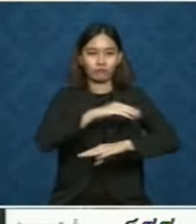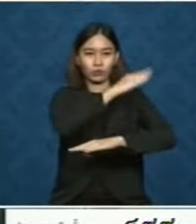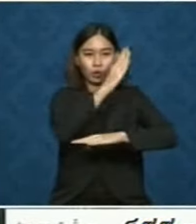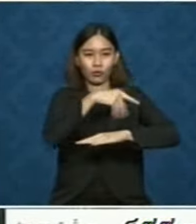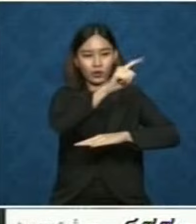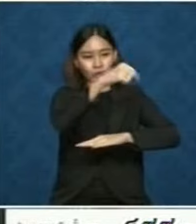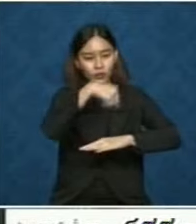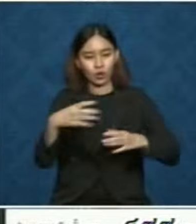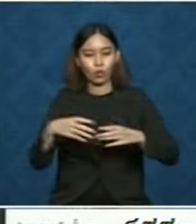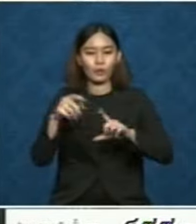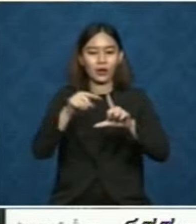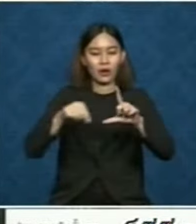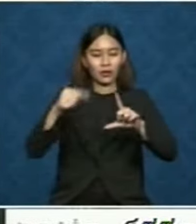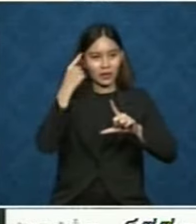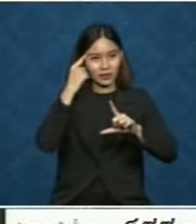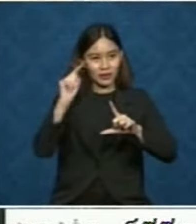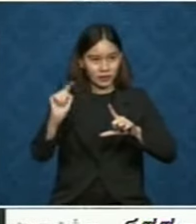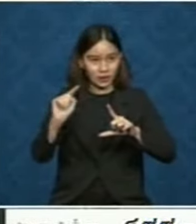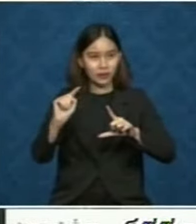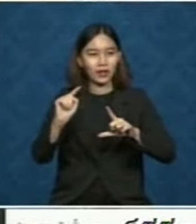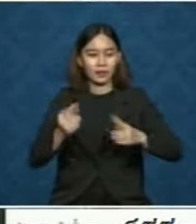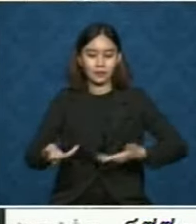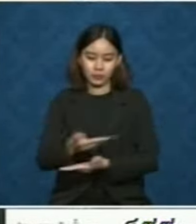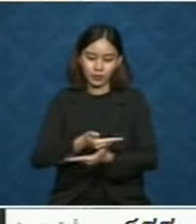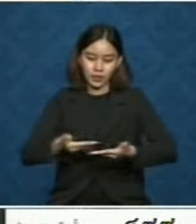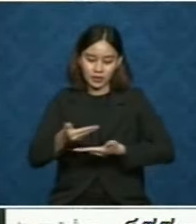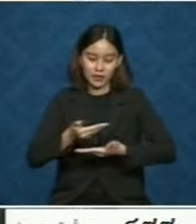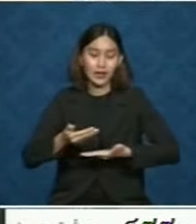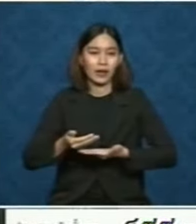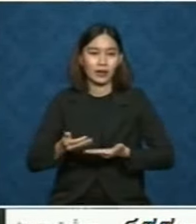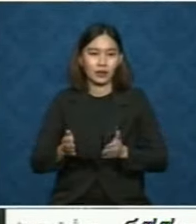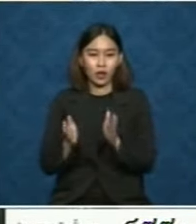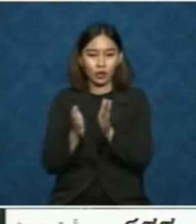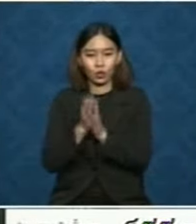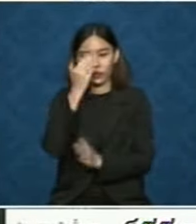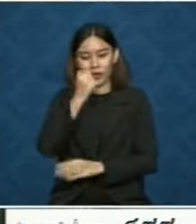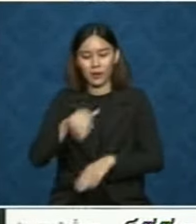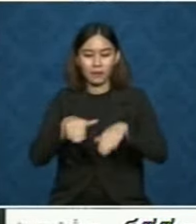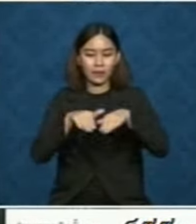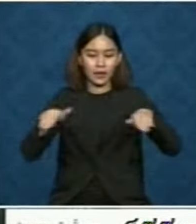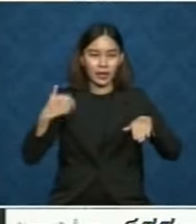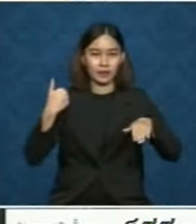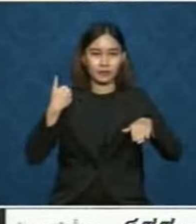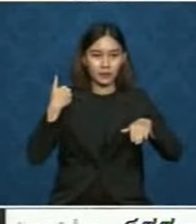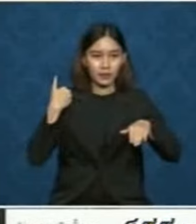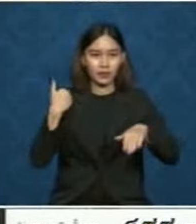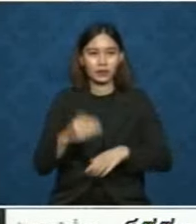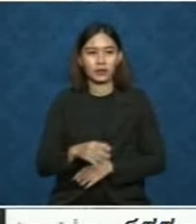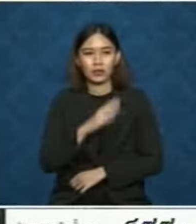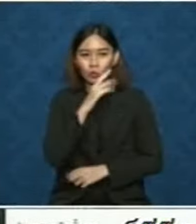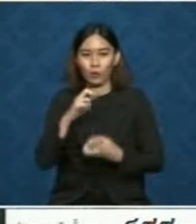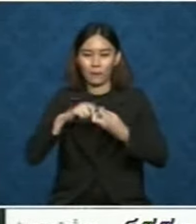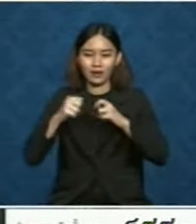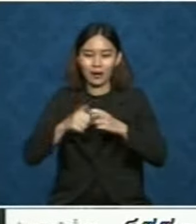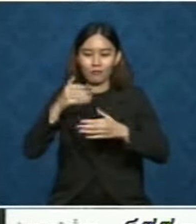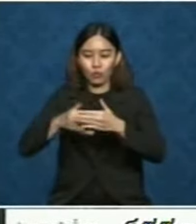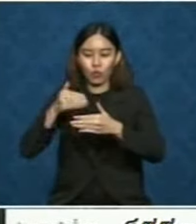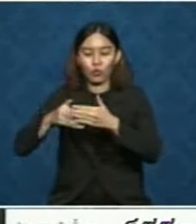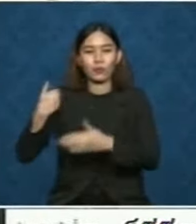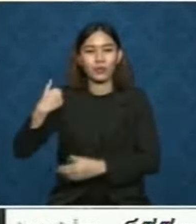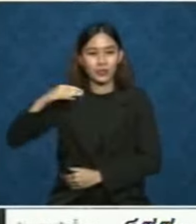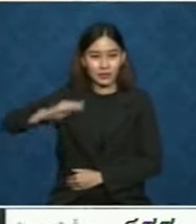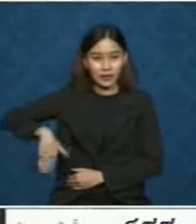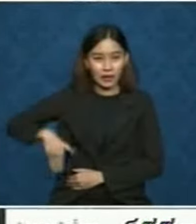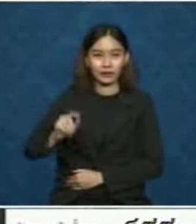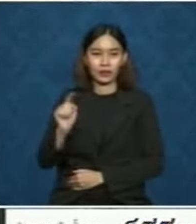ของพรคเก้าไกลน่าจะได้พิจารณาร่วมกันเพื่อประสิทธิภาพแล้วก็ไม่อย่างงั้นมันจะเกิดปัญหาตามมาภายหลัง